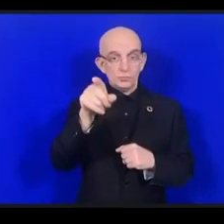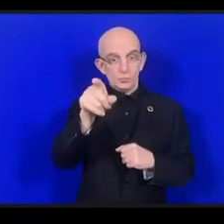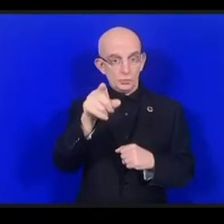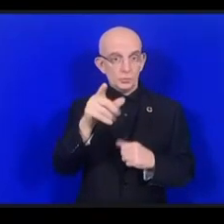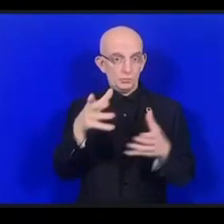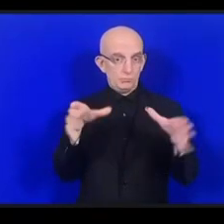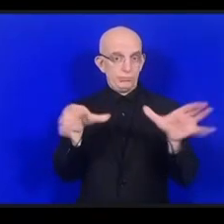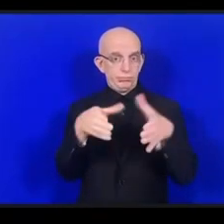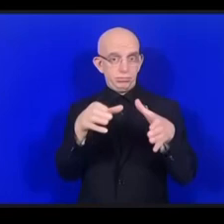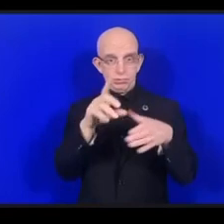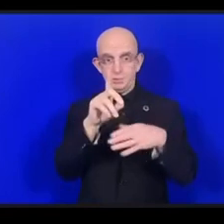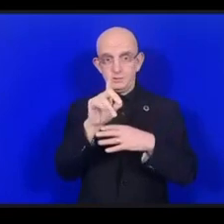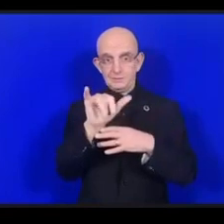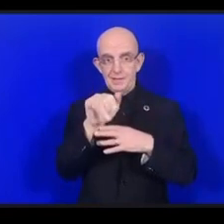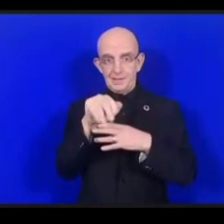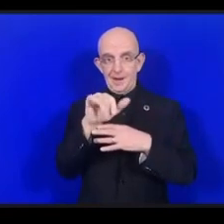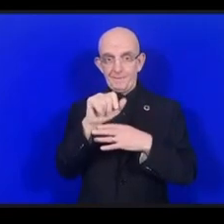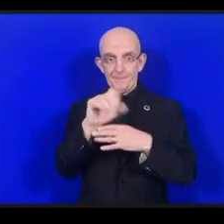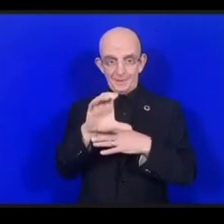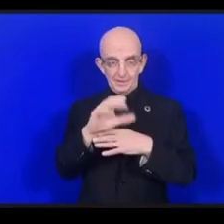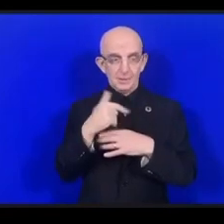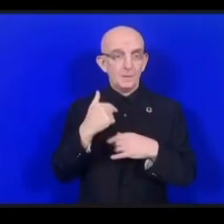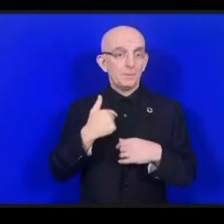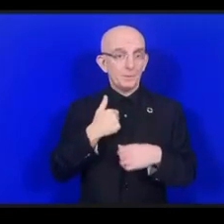我是做远程医疗的，